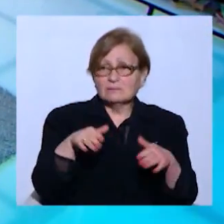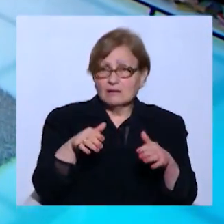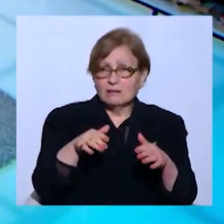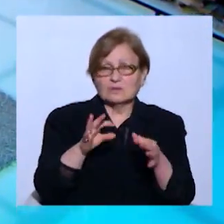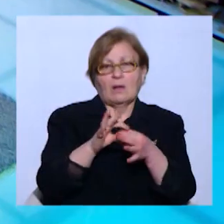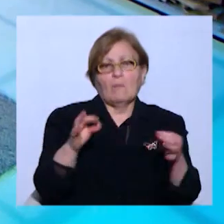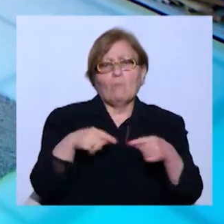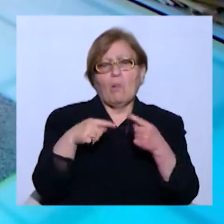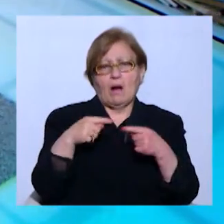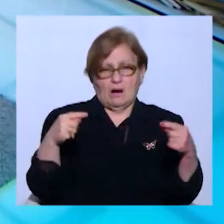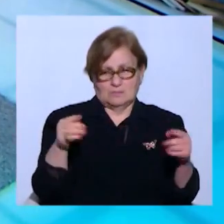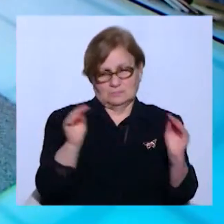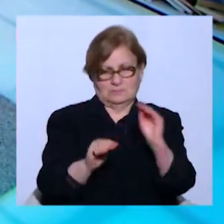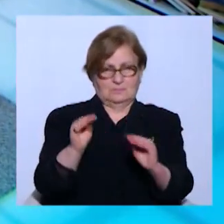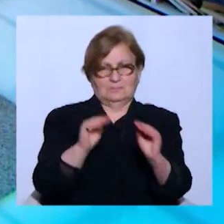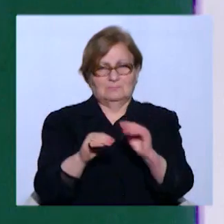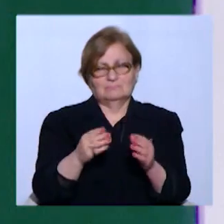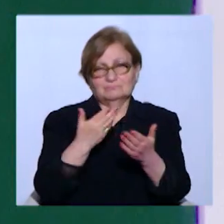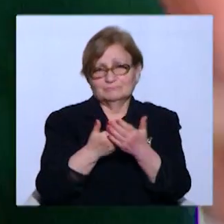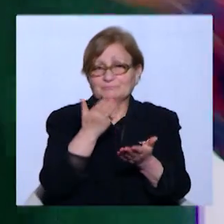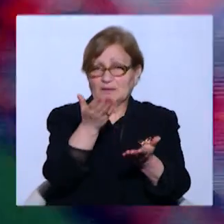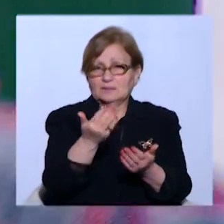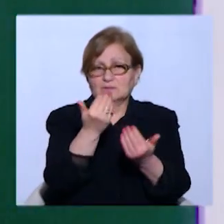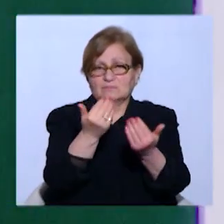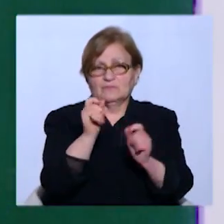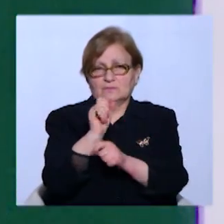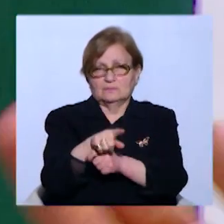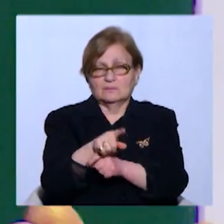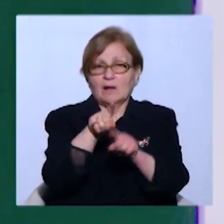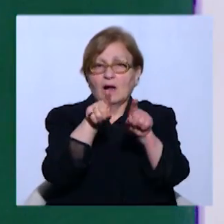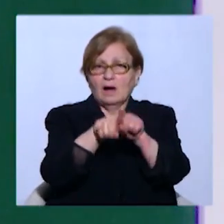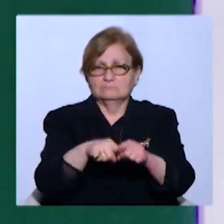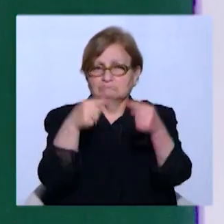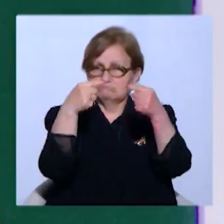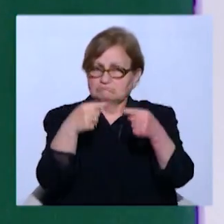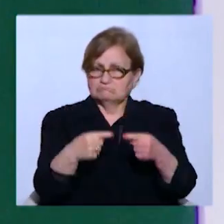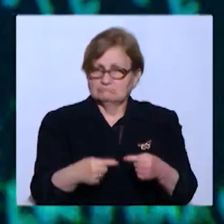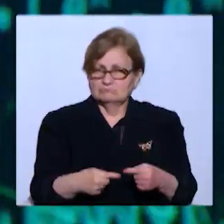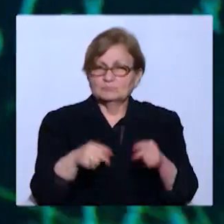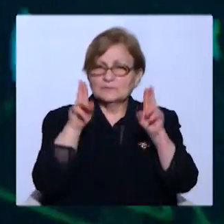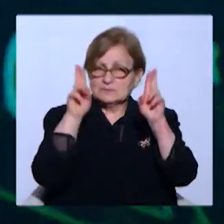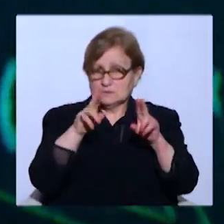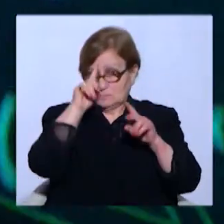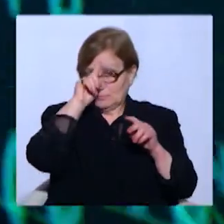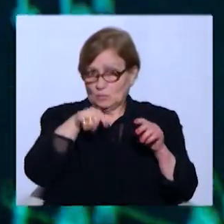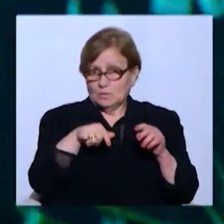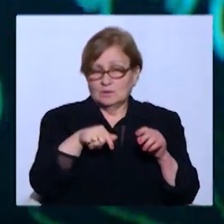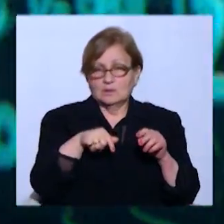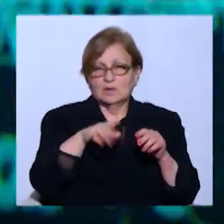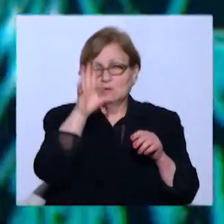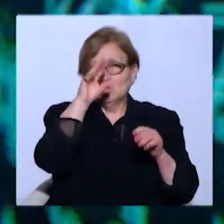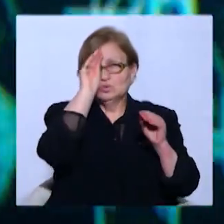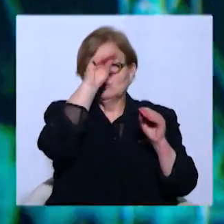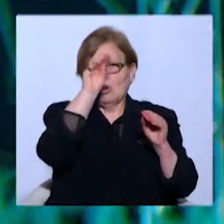გამოიყენოთ. მოკლედ, აი თქვენი დავალება. ამის მიხედვით წესები იცით?